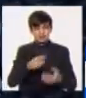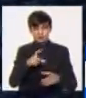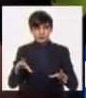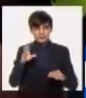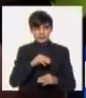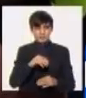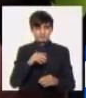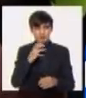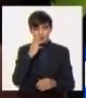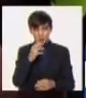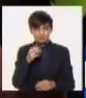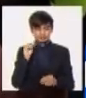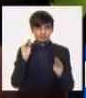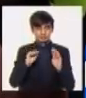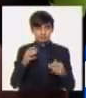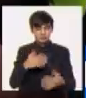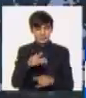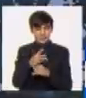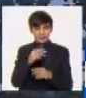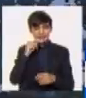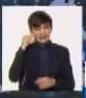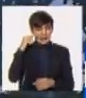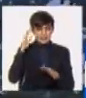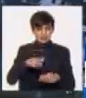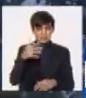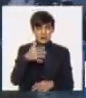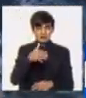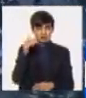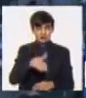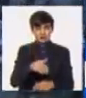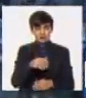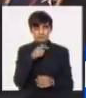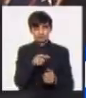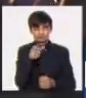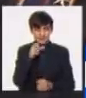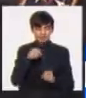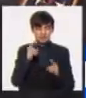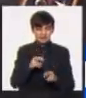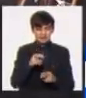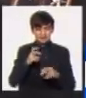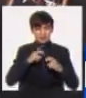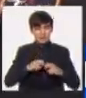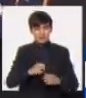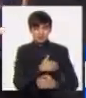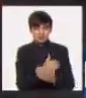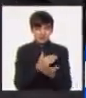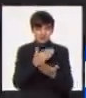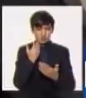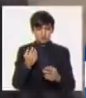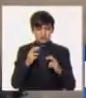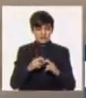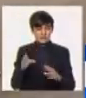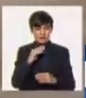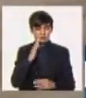снабдили тепловизорами. Всего власти закупили в Китае 5000 бесконтактных термометров. Разрешите проверить температуру у вас